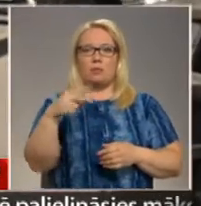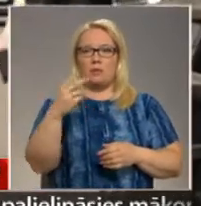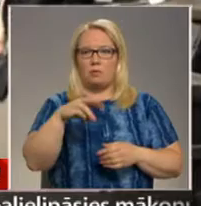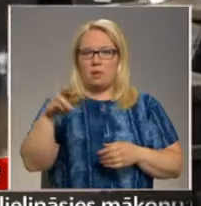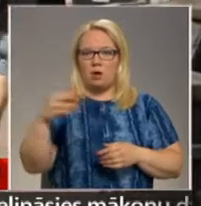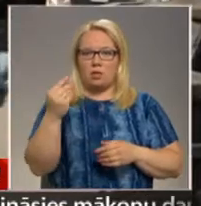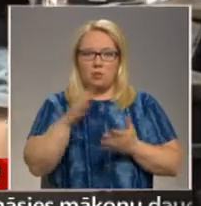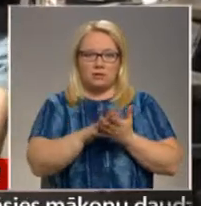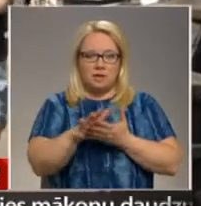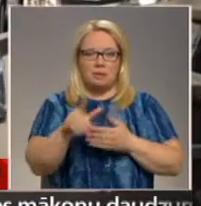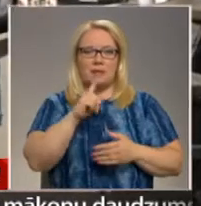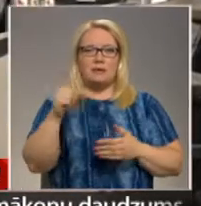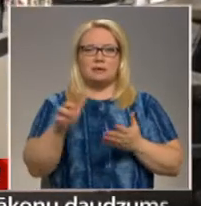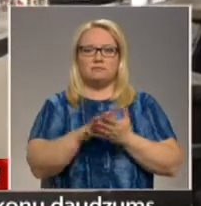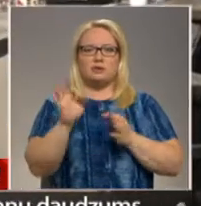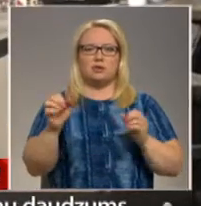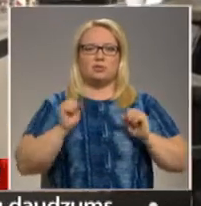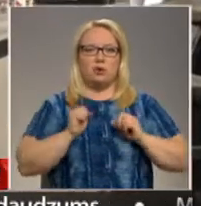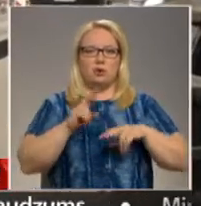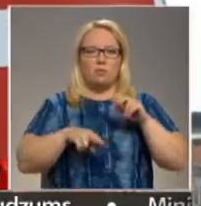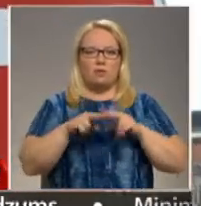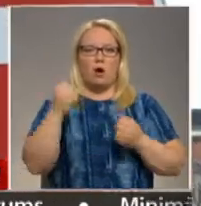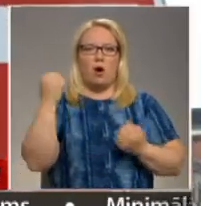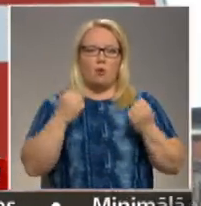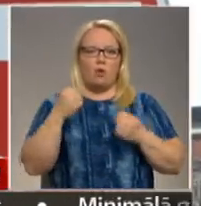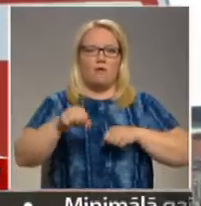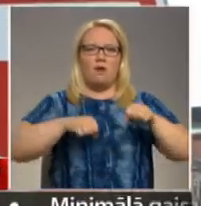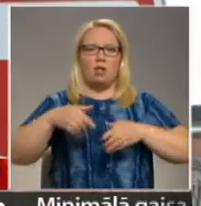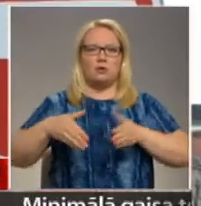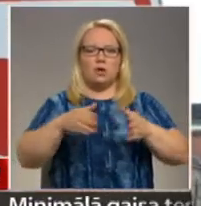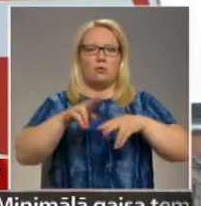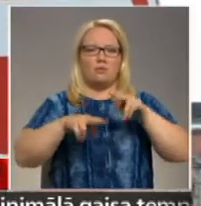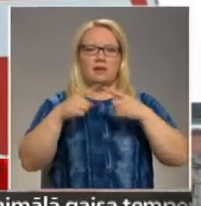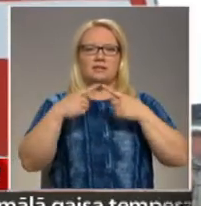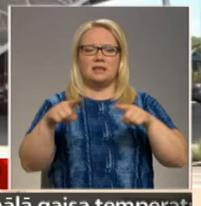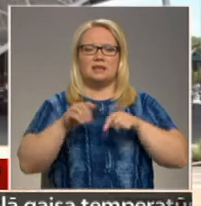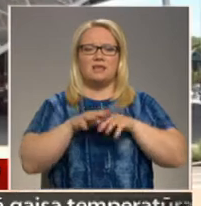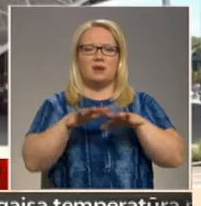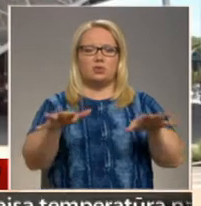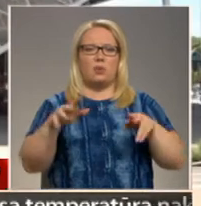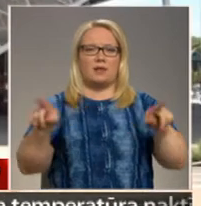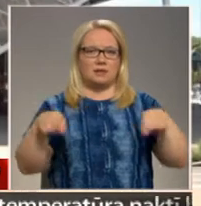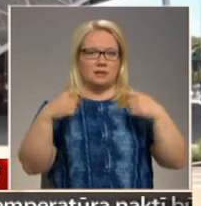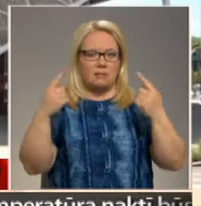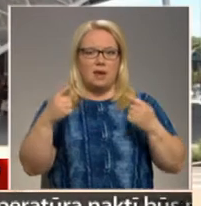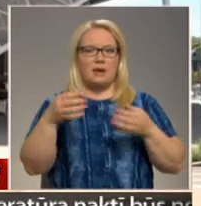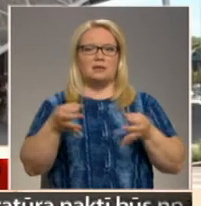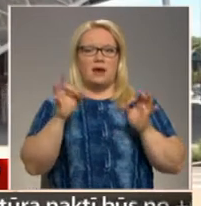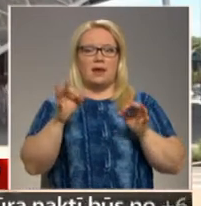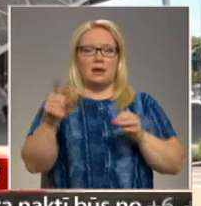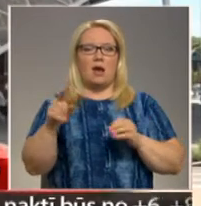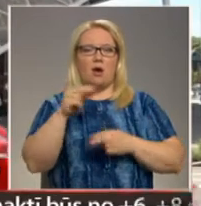miljoni. Lielākoties līdzekļi izlietoti sporta būvju, auto un veloceļu būvniecībai un arī citas infrastruktūras attīstībai. Zīmīgi, ka konferences